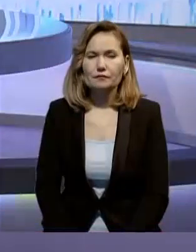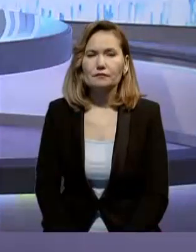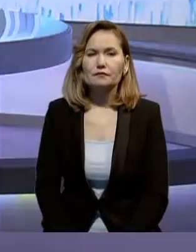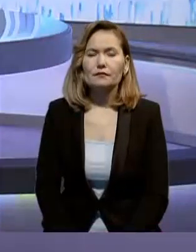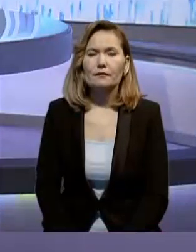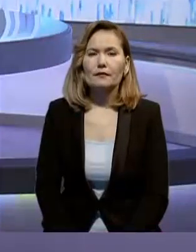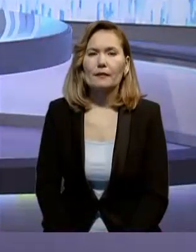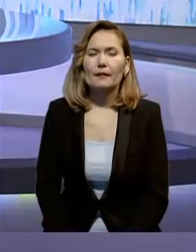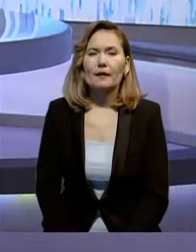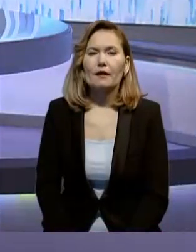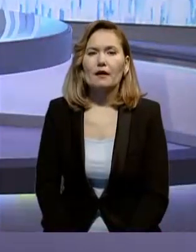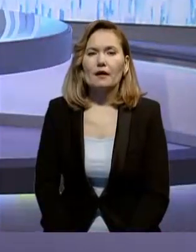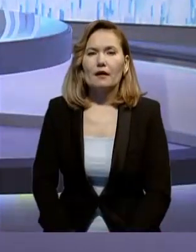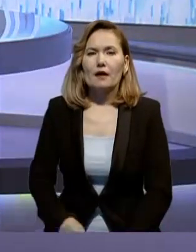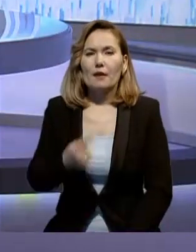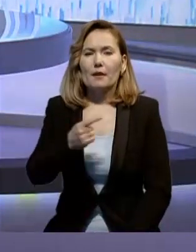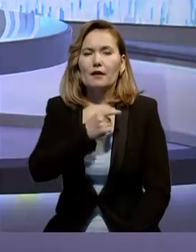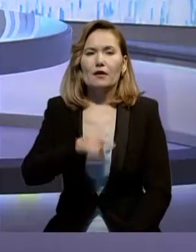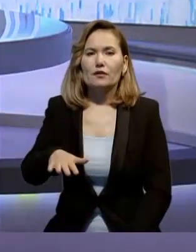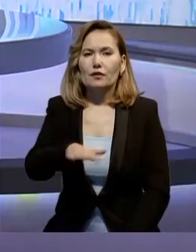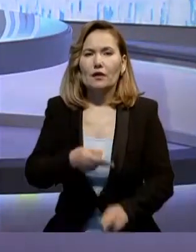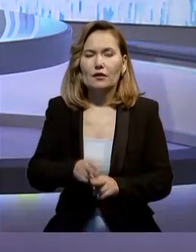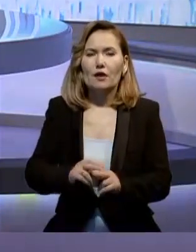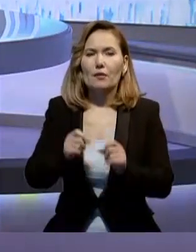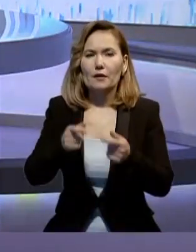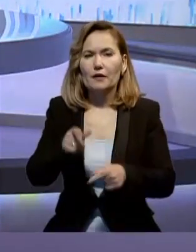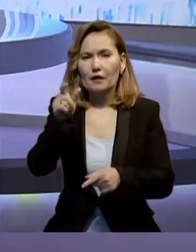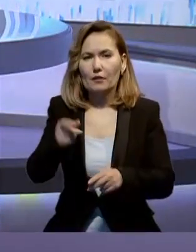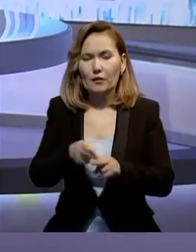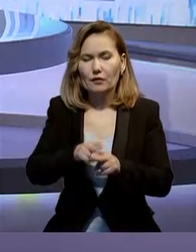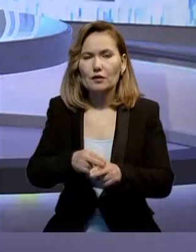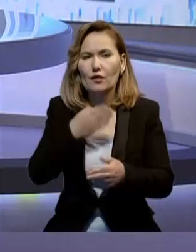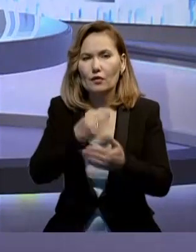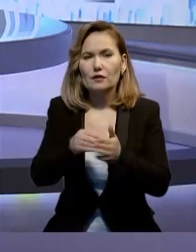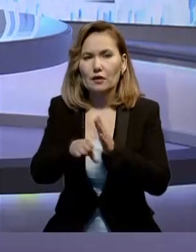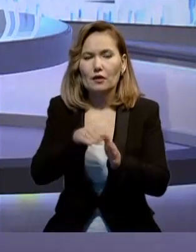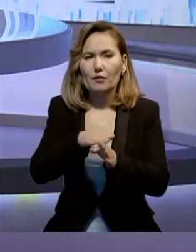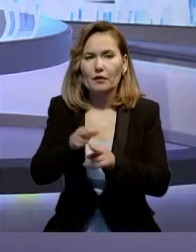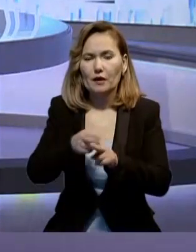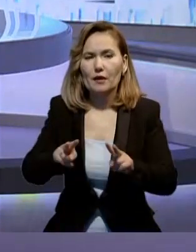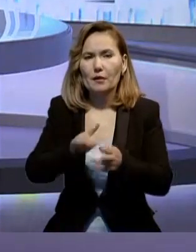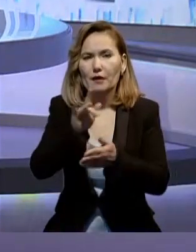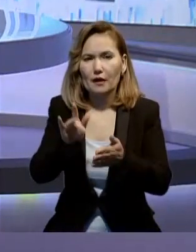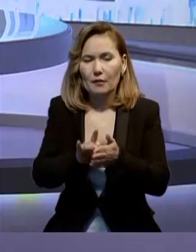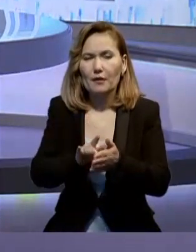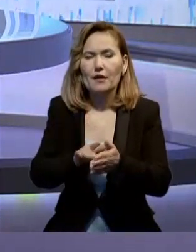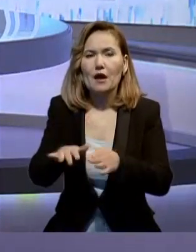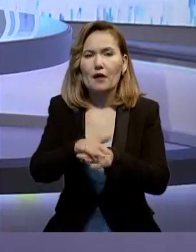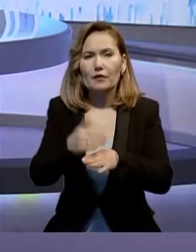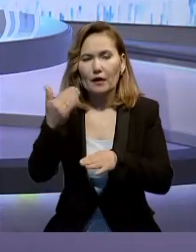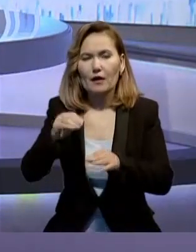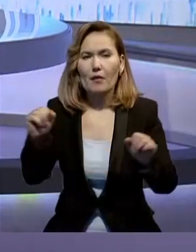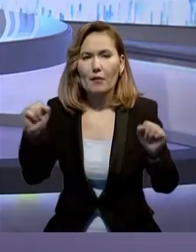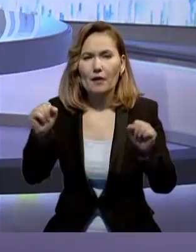Ел ақпаратына оралайық. Мәжіліске бір мандатты округтерден түсіп жатқан кандидаттар да таңдауын жасап жатыр. Елордалық үміткерлері Дәулет Тұрлыханов